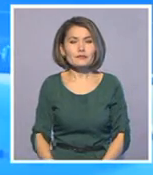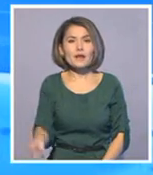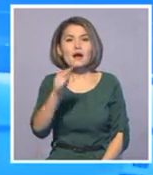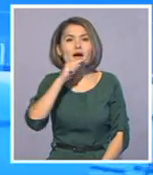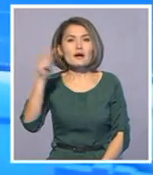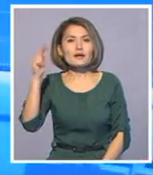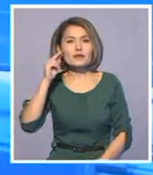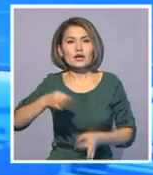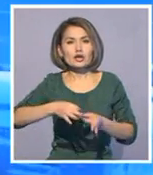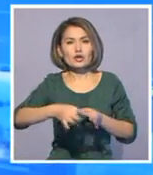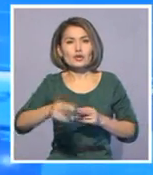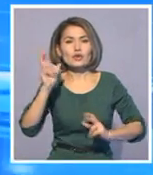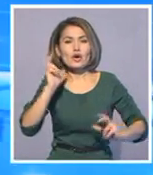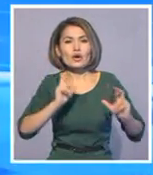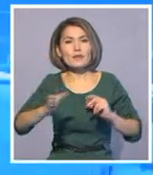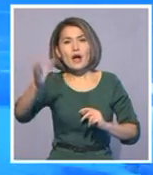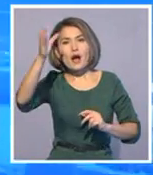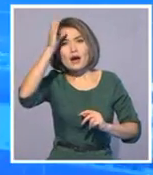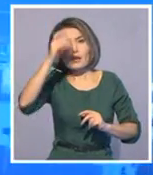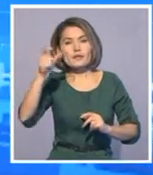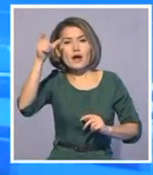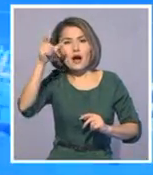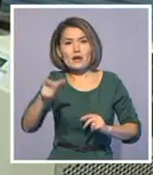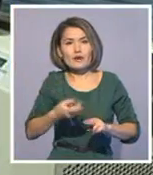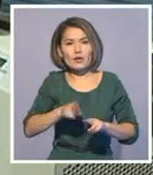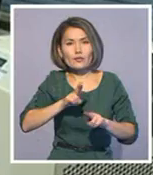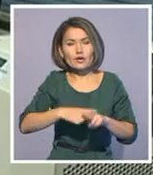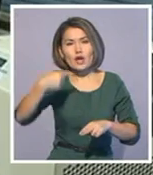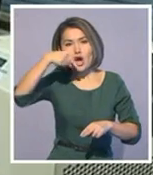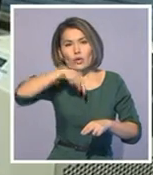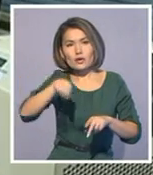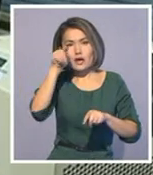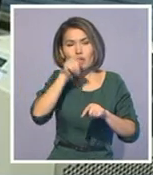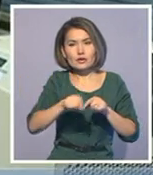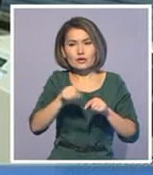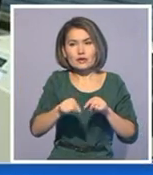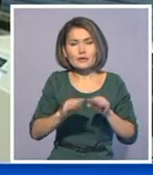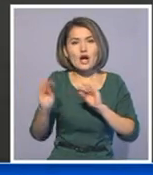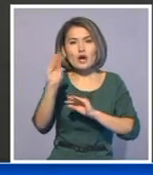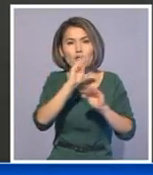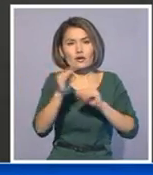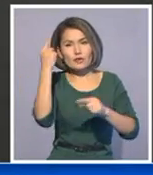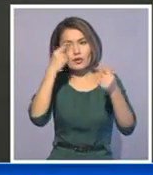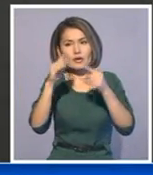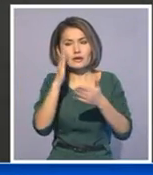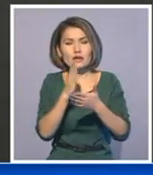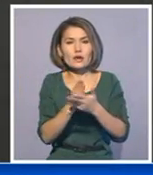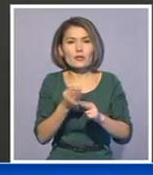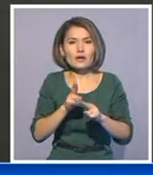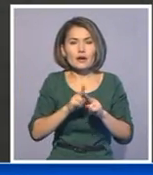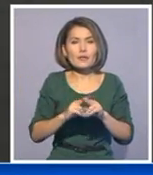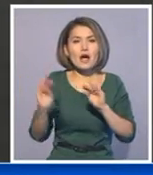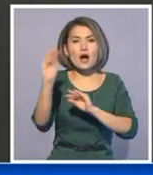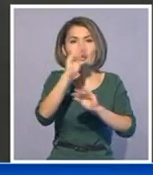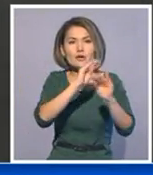Қытайдың Ханчжоу университеті ғалымдары адам органдарын басып шығаратын үш өлшемді биопринтерді жетілдіріп жатыр. Регенова деп аталатын